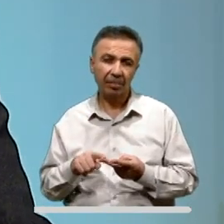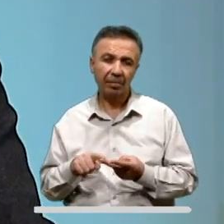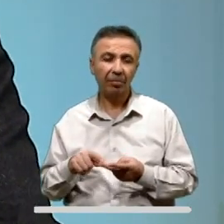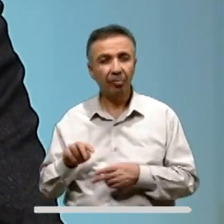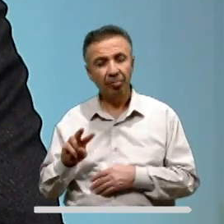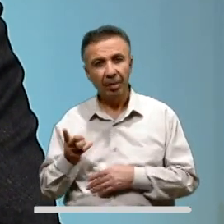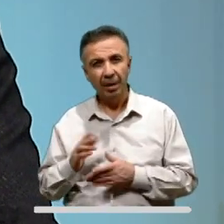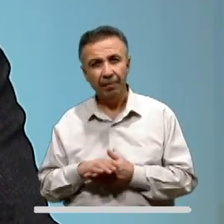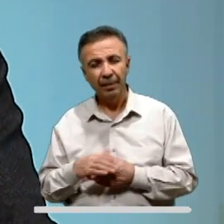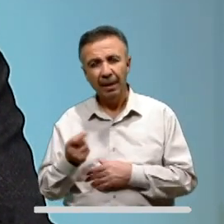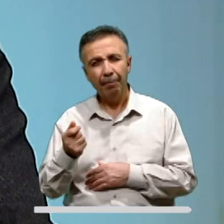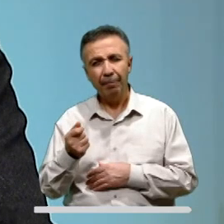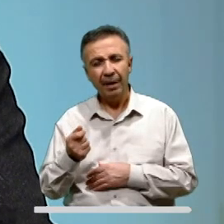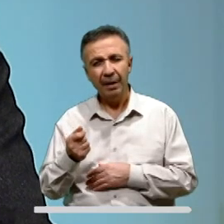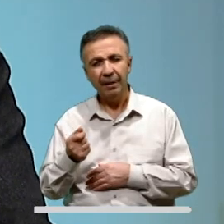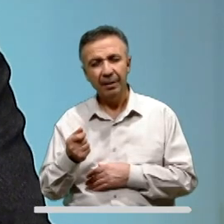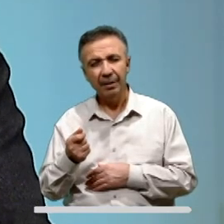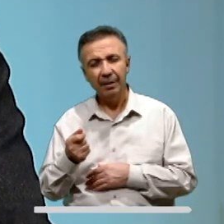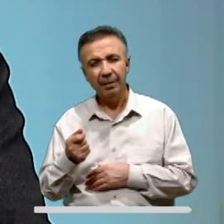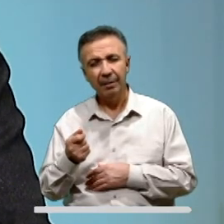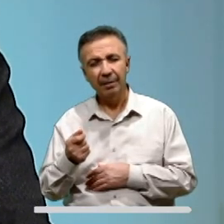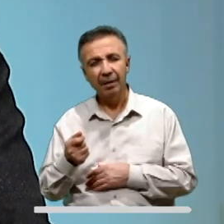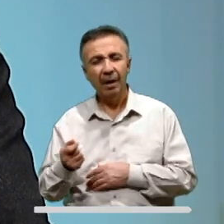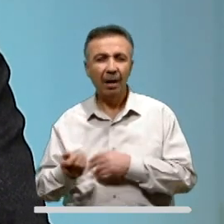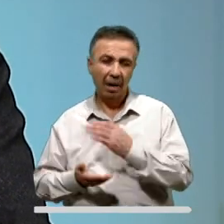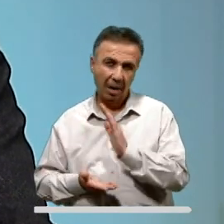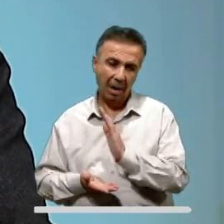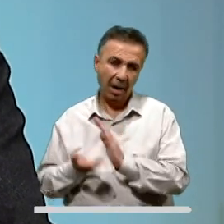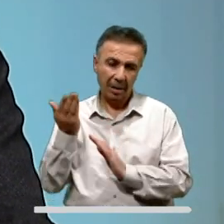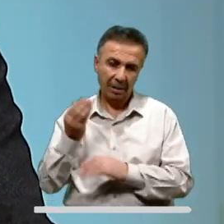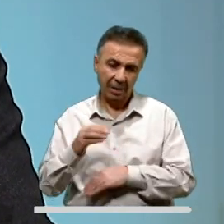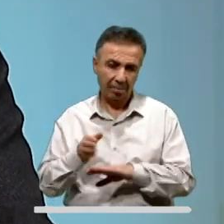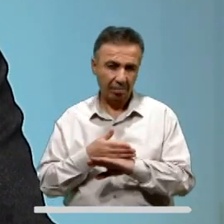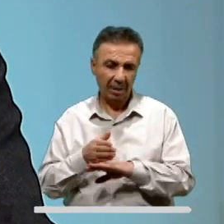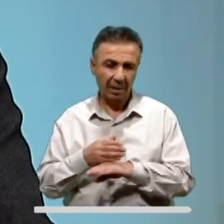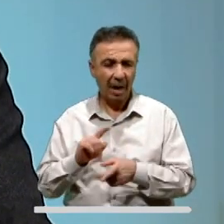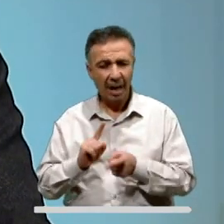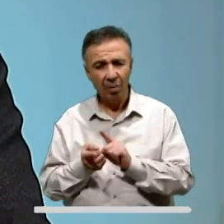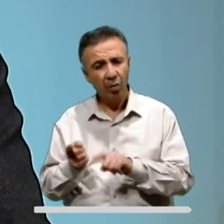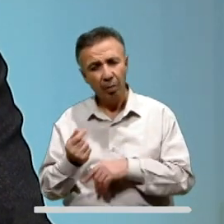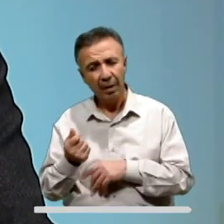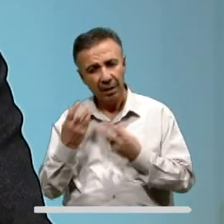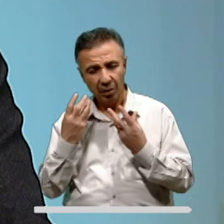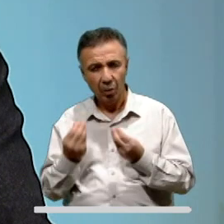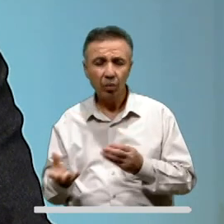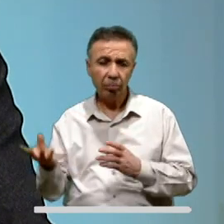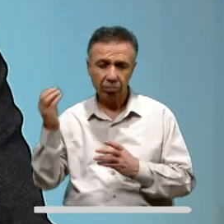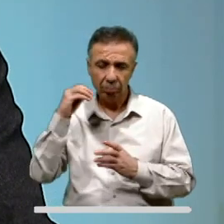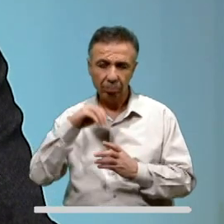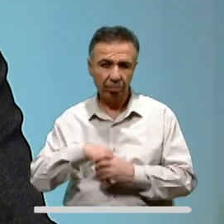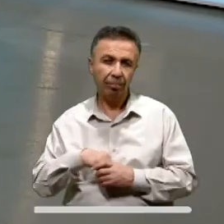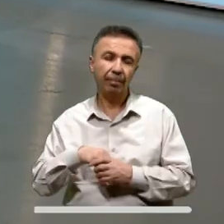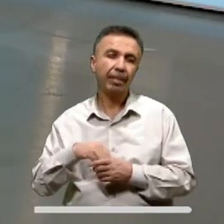veya para gibi hükmi maldır. Bu her türlü para bunun içerisine